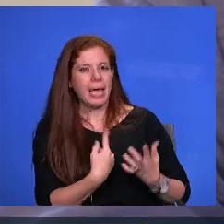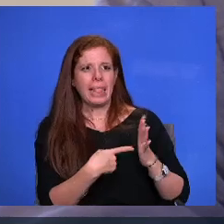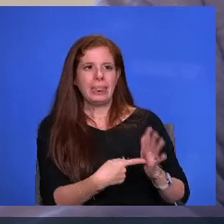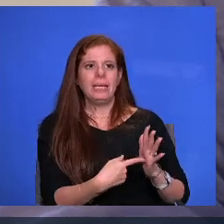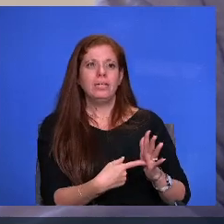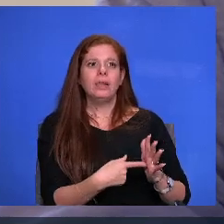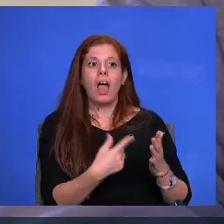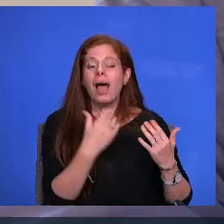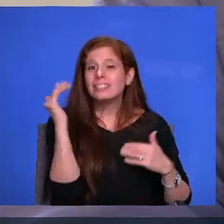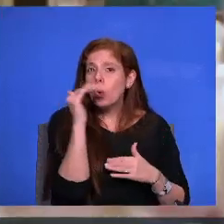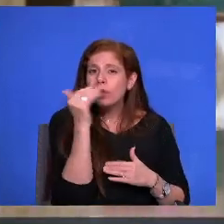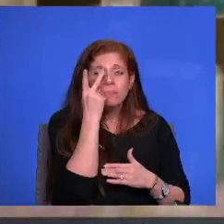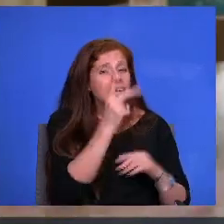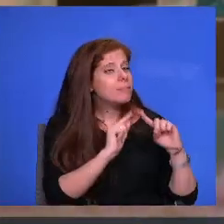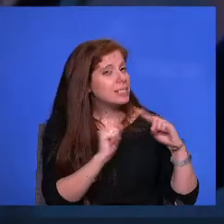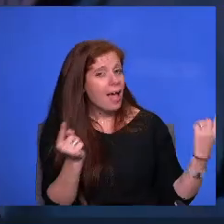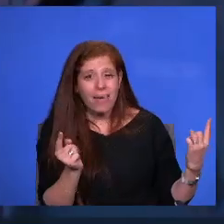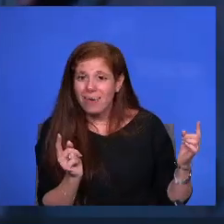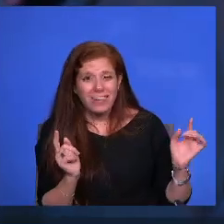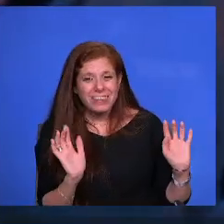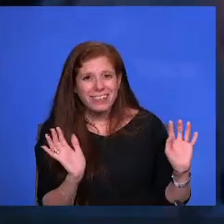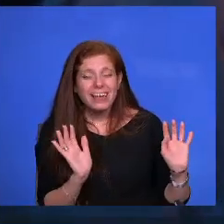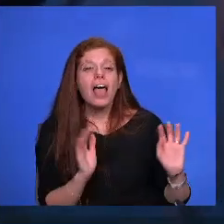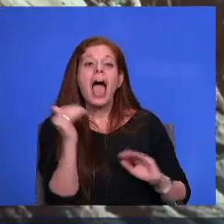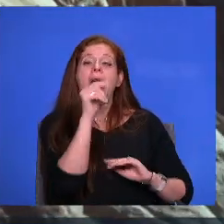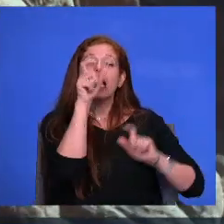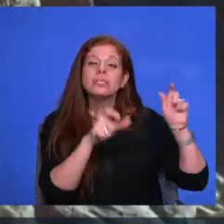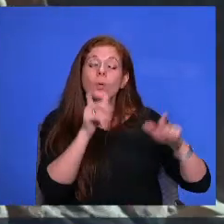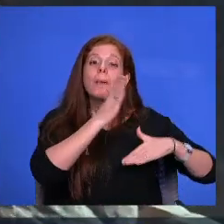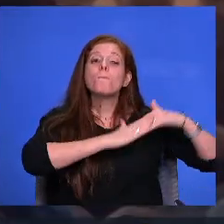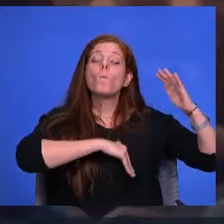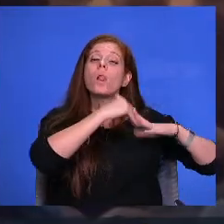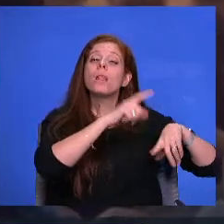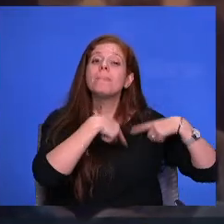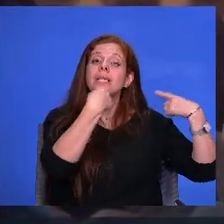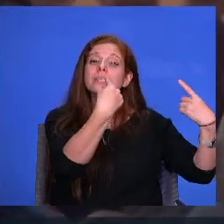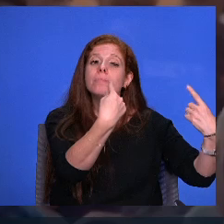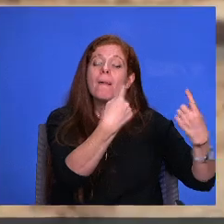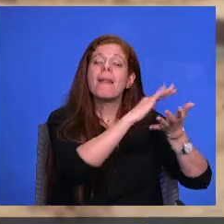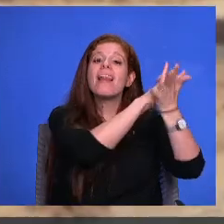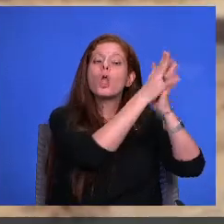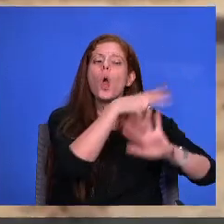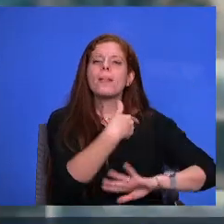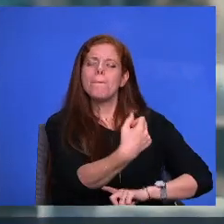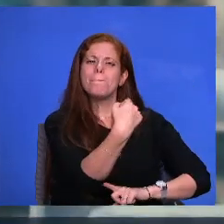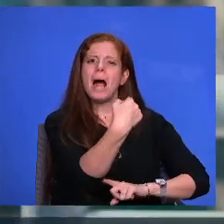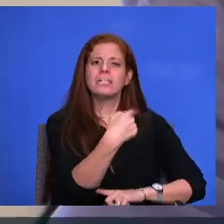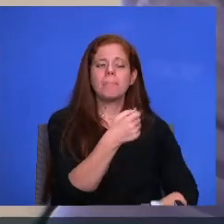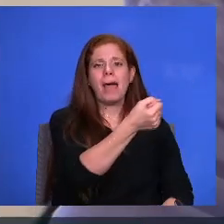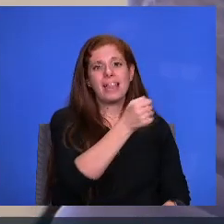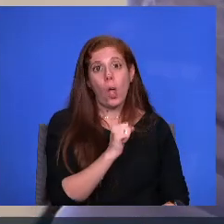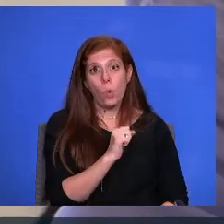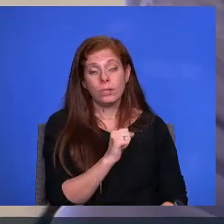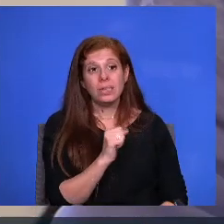זה בצורה אחרת לגמרי. הסעודים בונים את עצמם להיות מעצמת תיירות. סעודיה, האוכלוסייה שלה